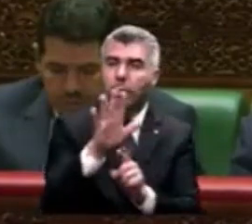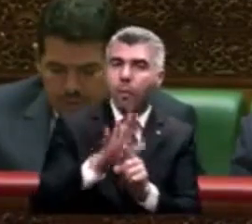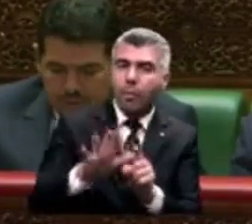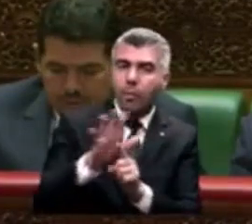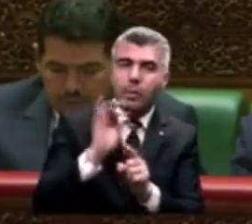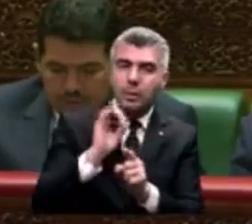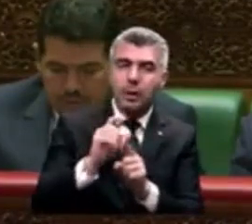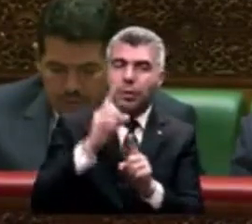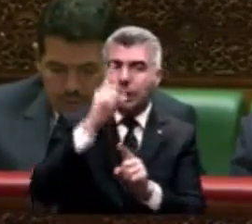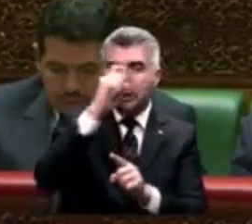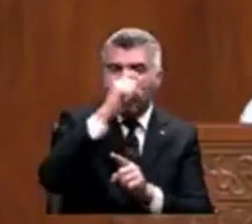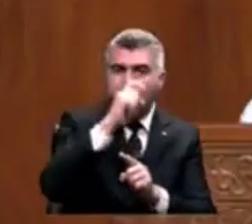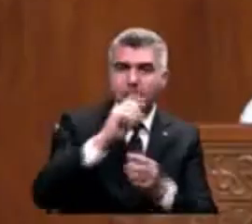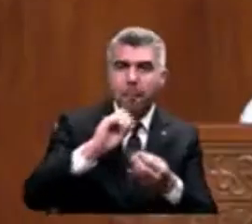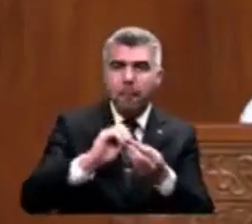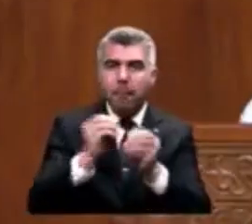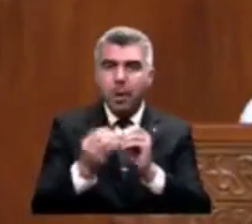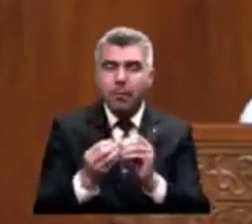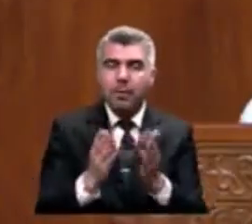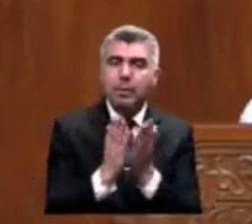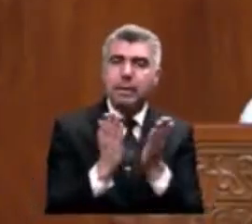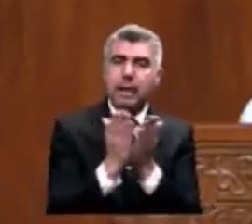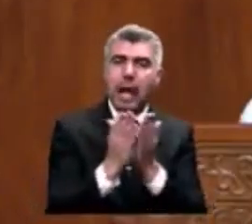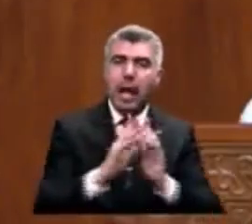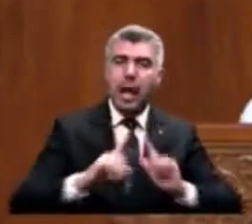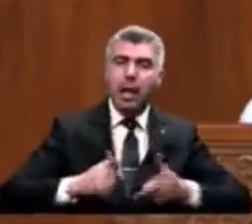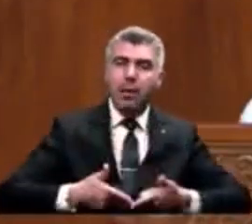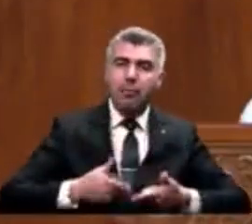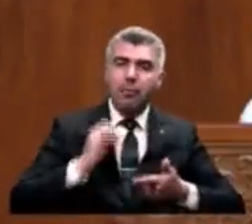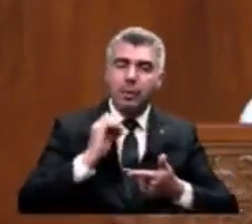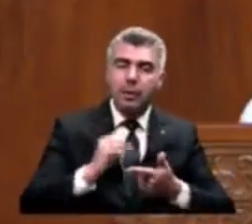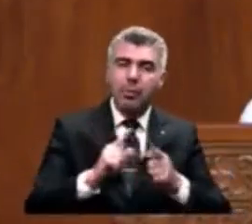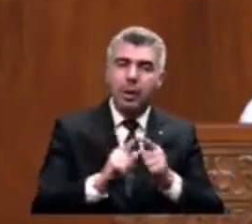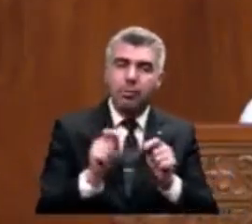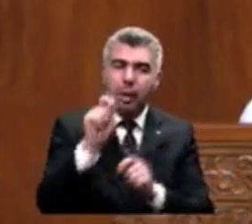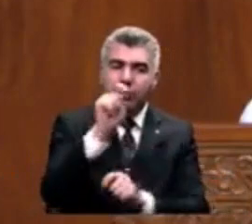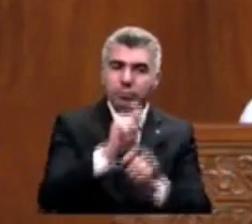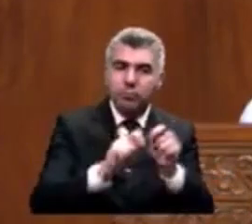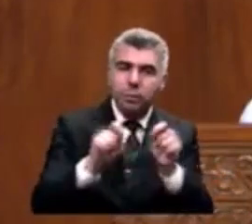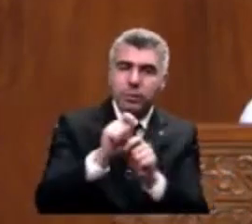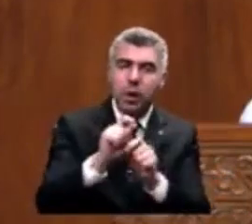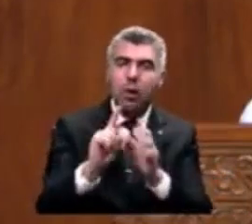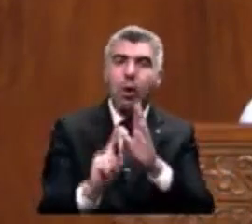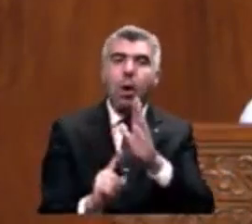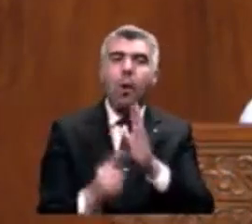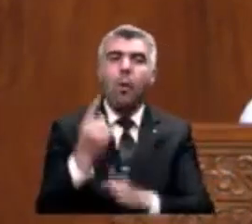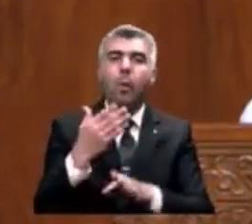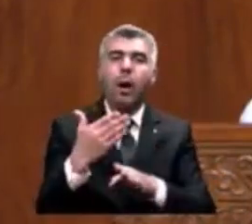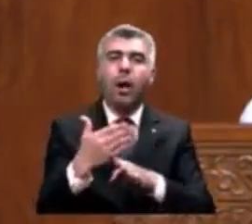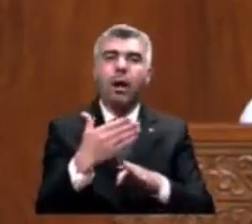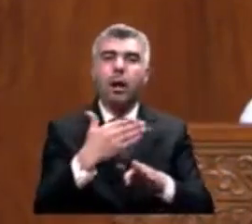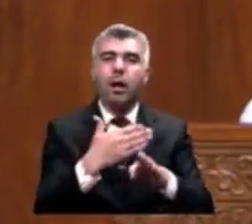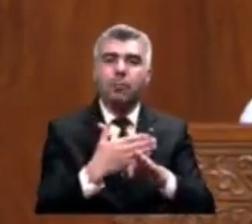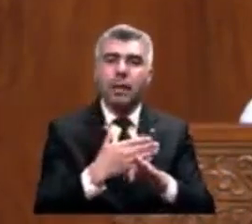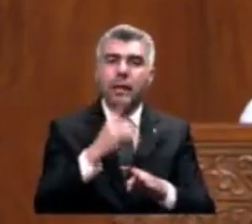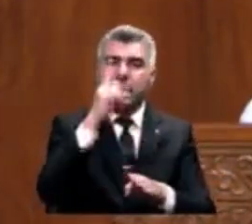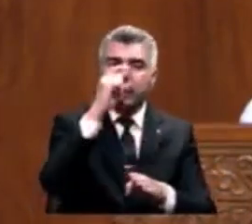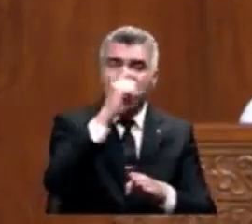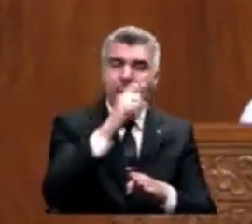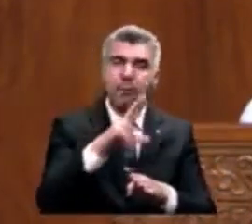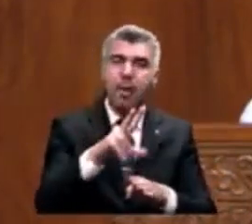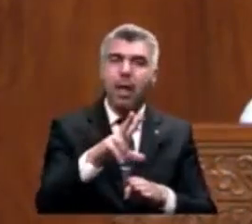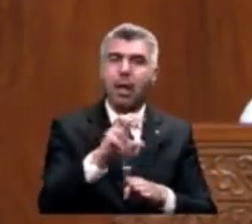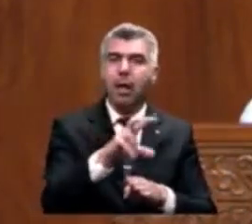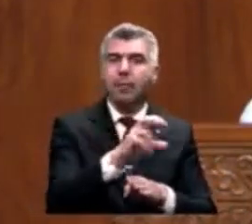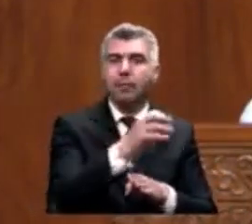لتجاوز صعوبات التعلم من خلال الرصد والمعالجة المبكرة للصعوبات